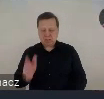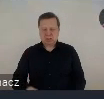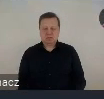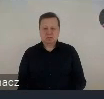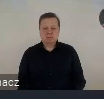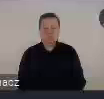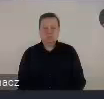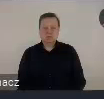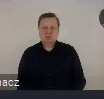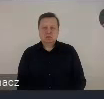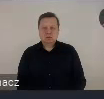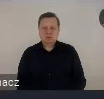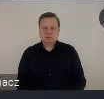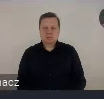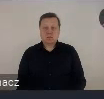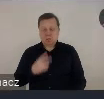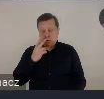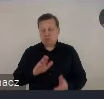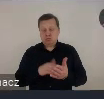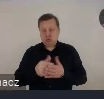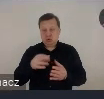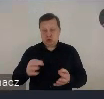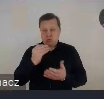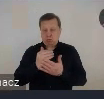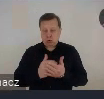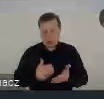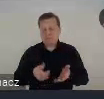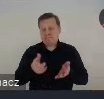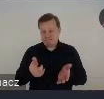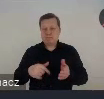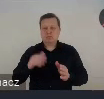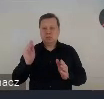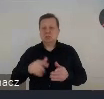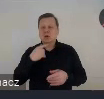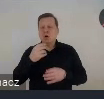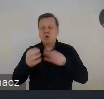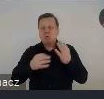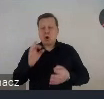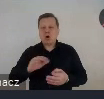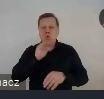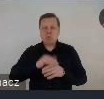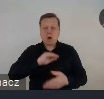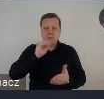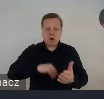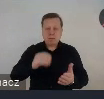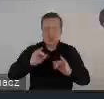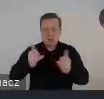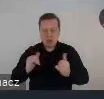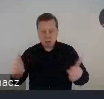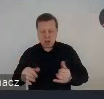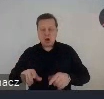Jakby na przykładzie tego programu będziemy też rozmawiać o podpisywaniu umów i reprezentowaniu